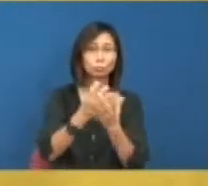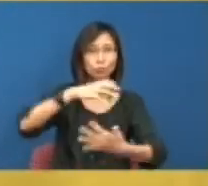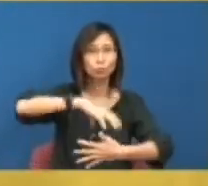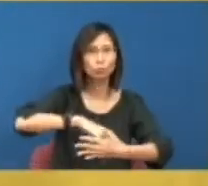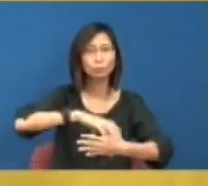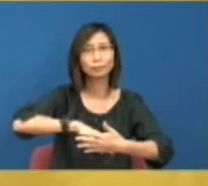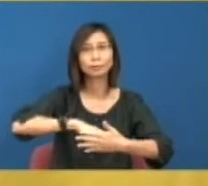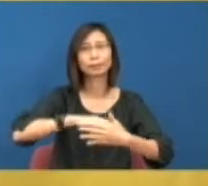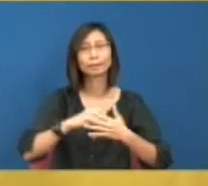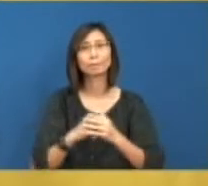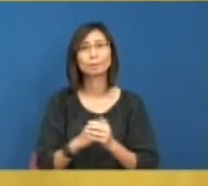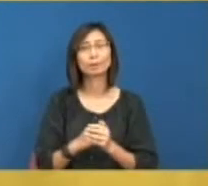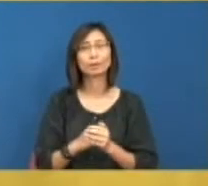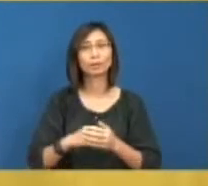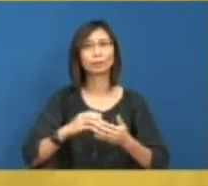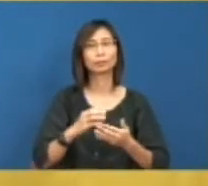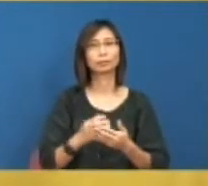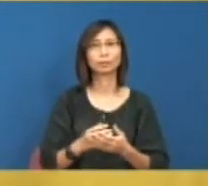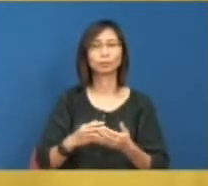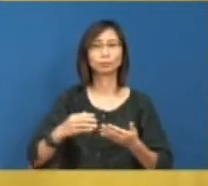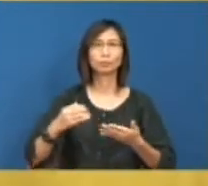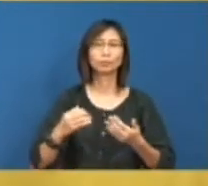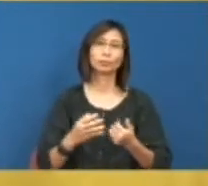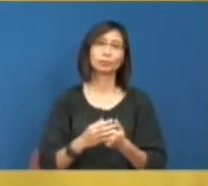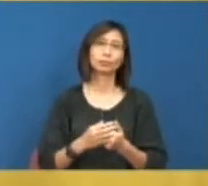個宰割，受到這個